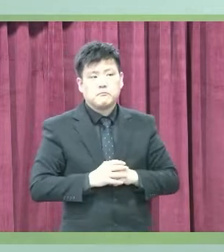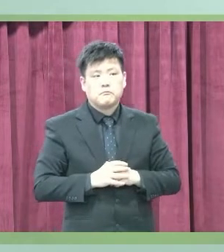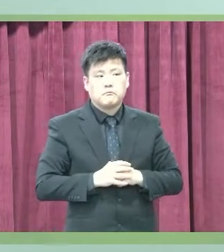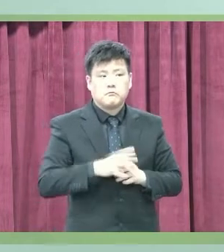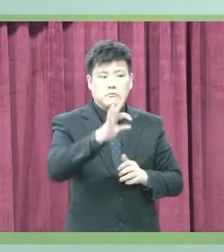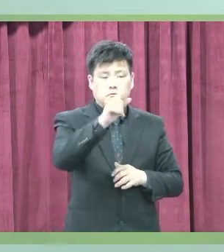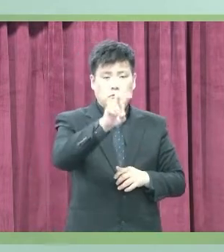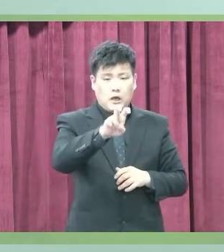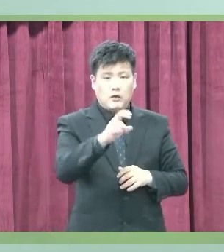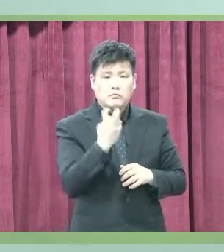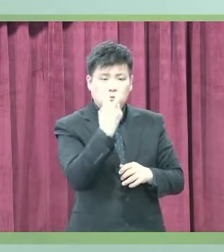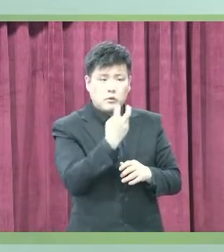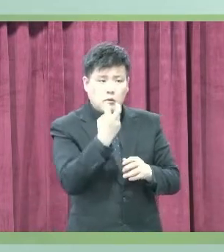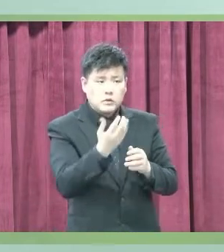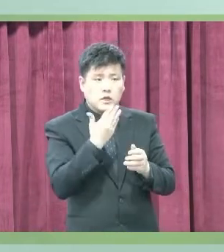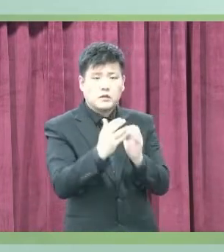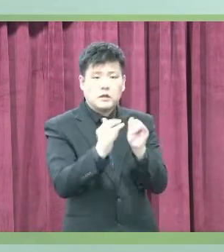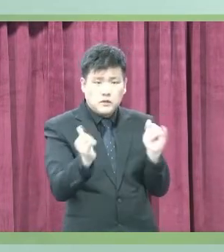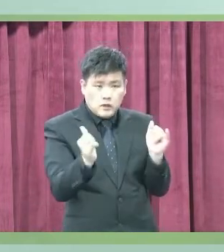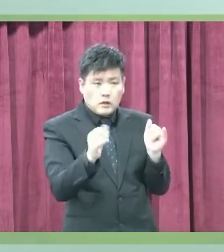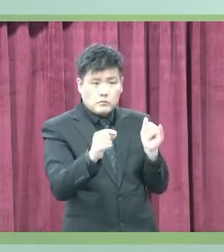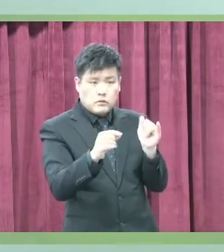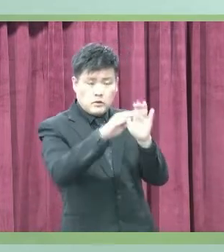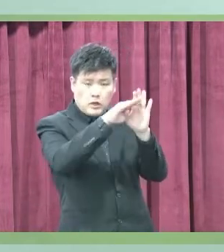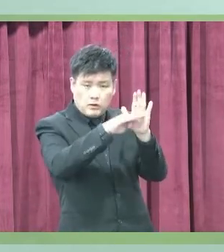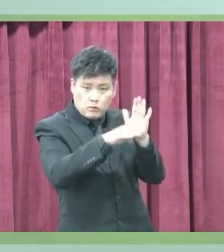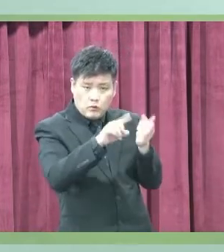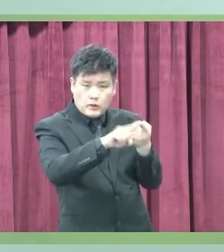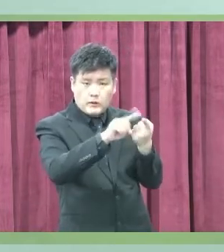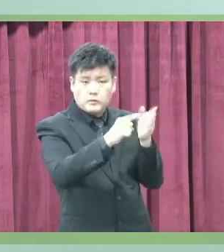암검진 대상 및 검진 주요 항목도 제시된 표와 같습니다.